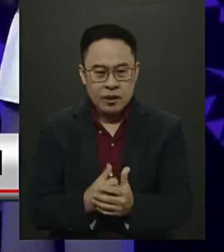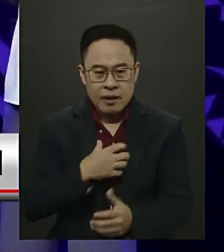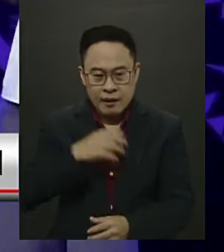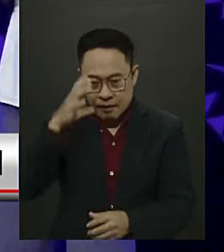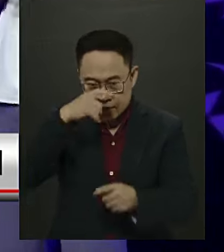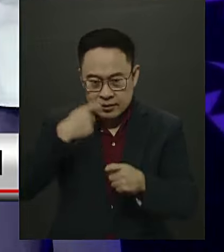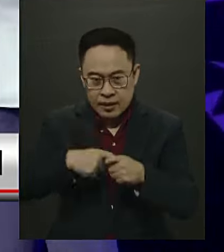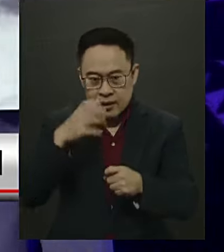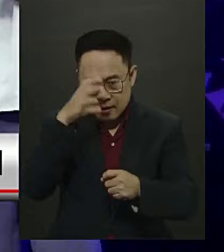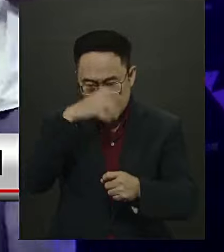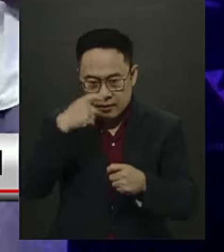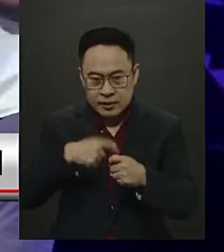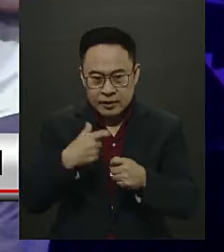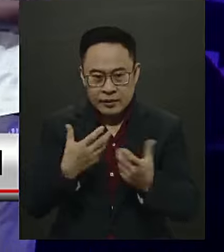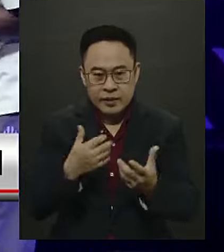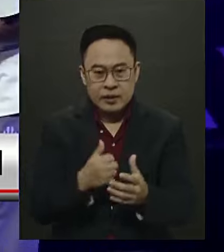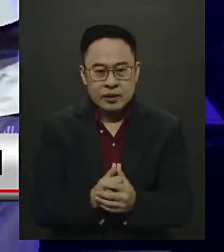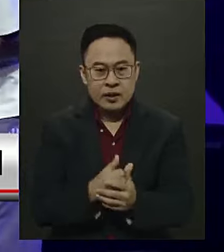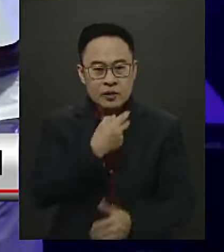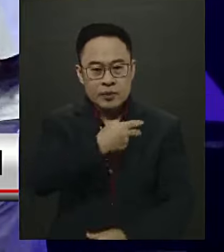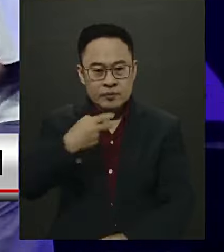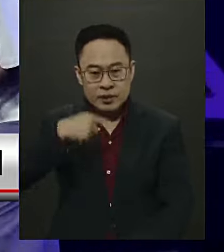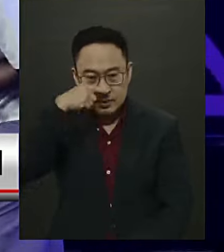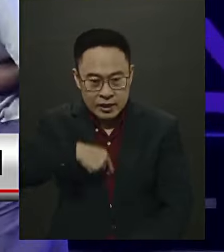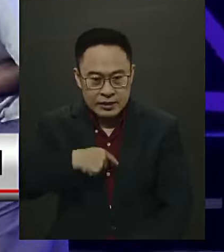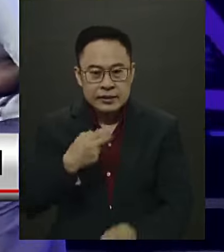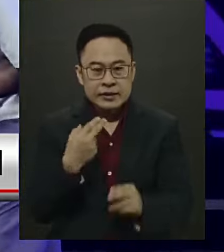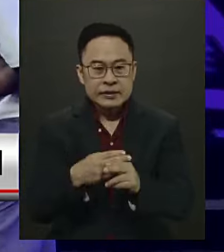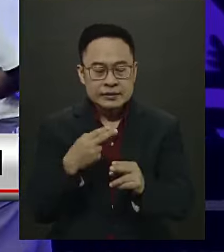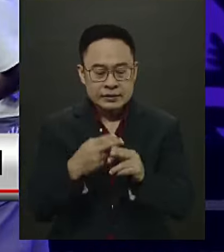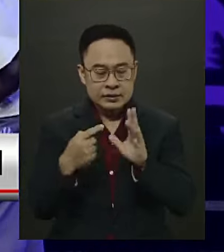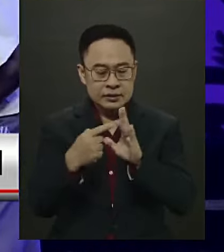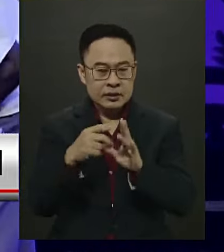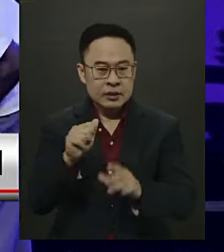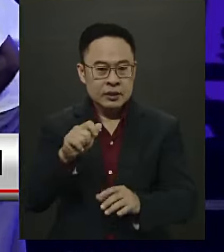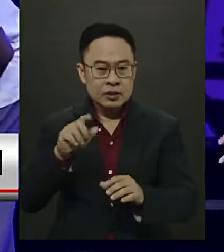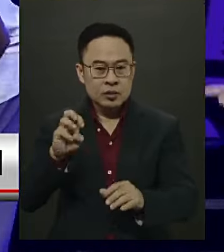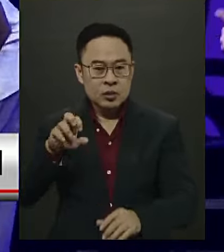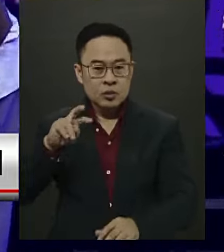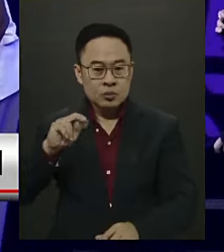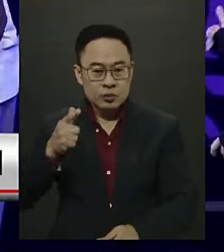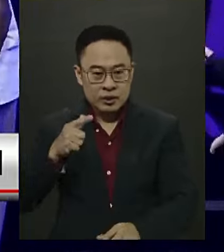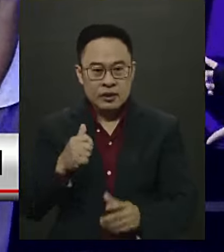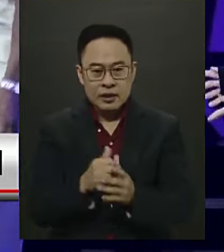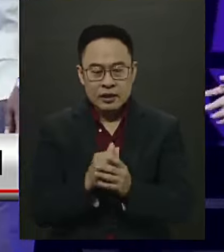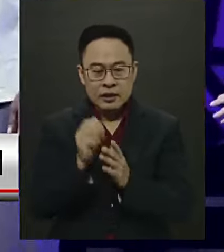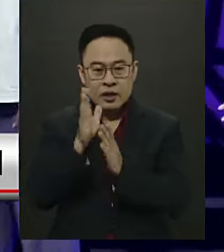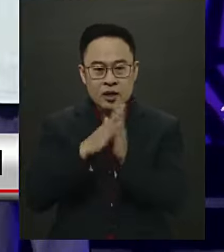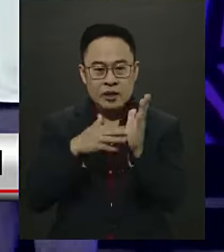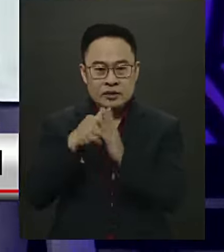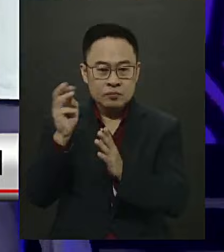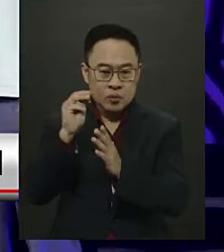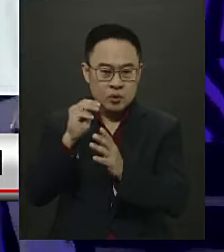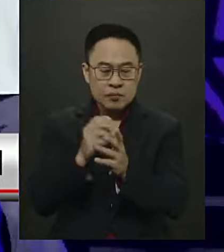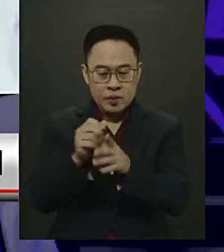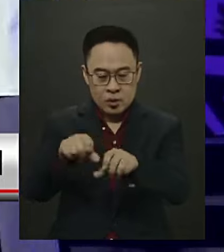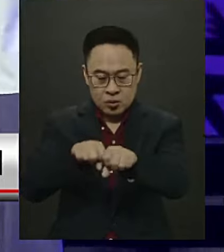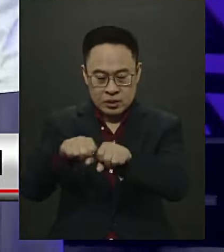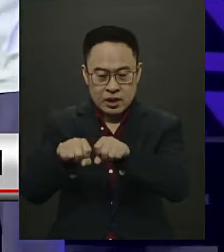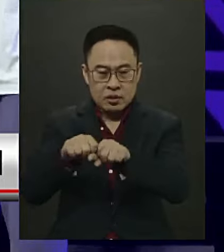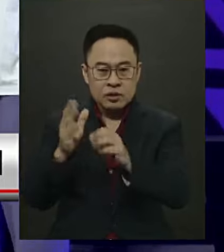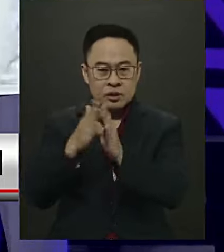ง่ายๆแล้วเขียนเป็นภาษาไทยว่า Kyrie Irving ด้วยอ่ะแล้วก็สีม่วงก็คือเป็นสีธีมหลักของงานสีธีมหลักของรองเท้า collection